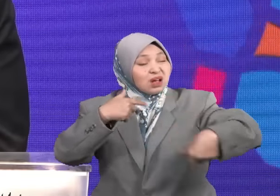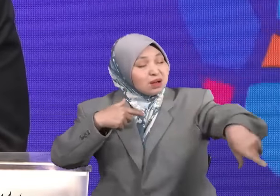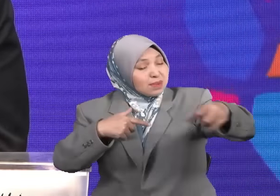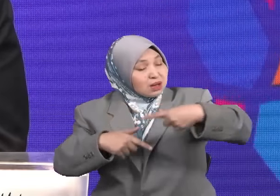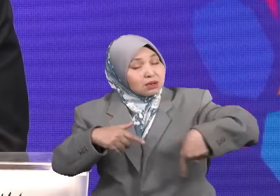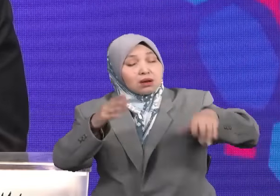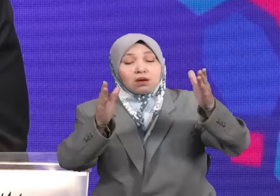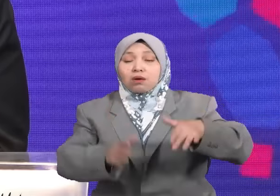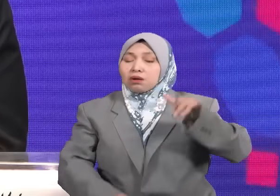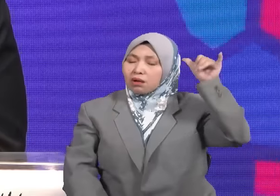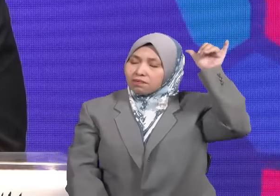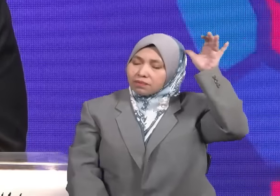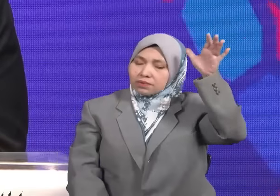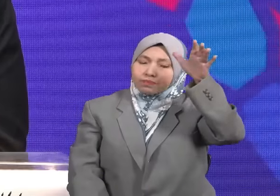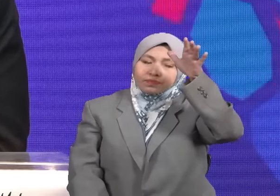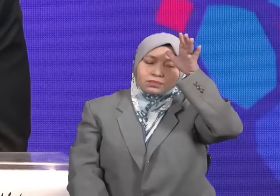القيامة